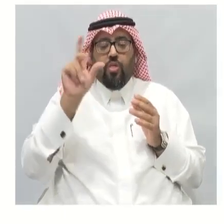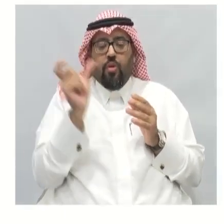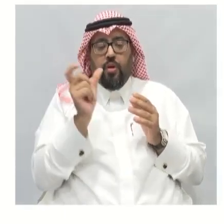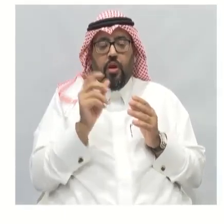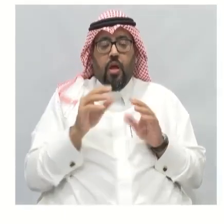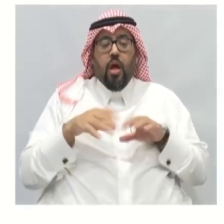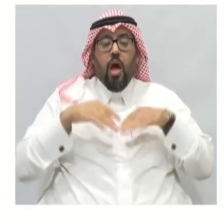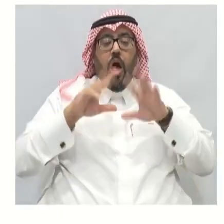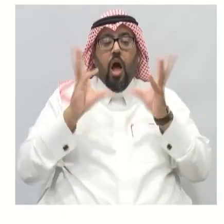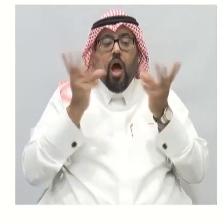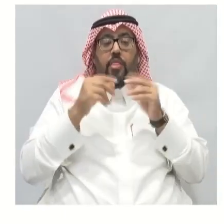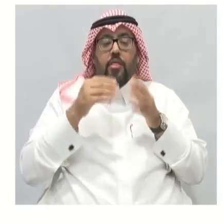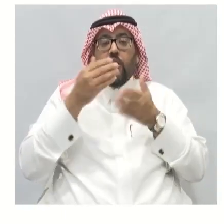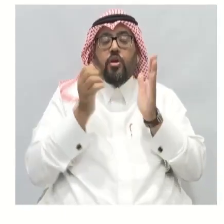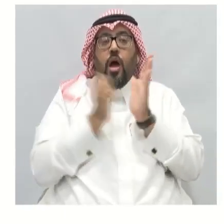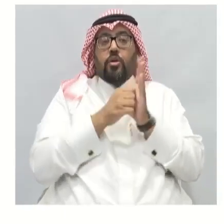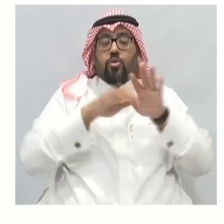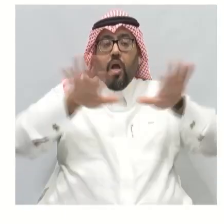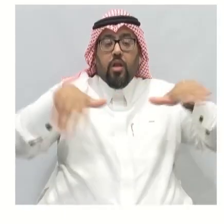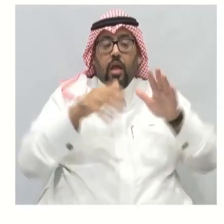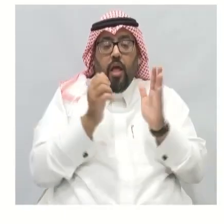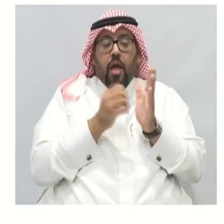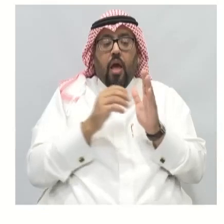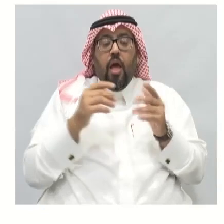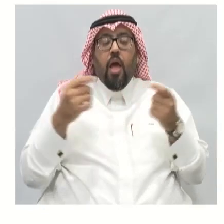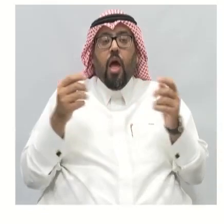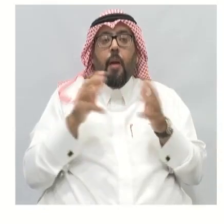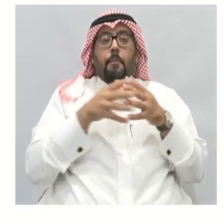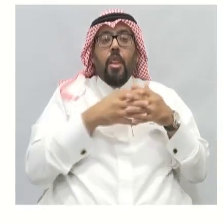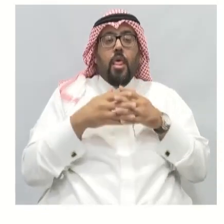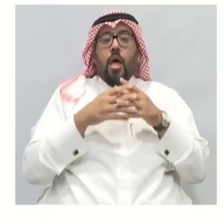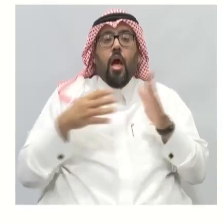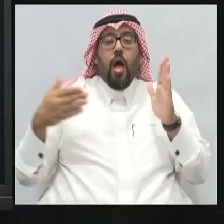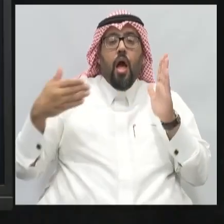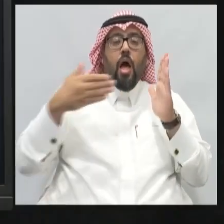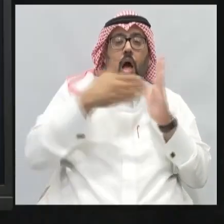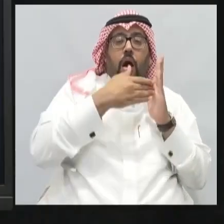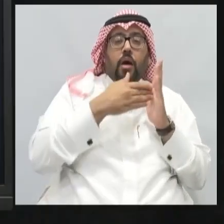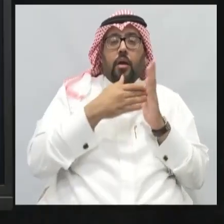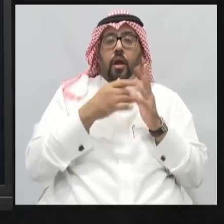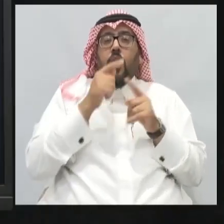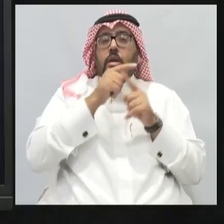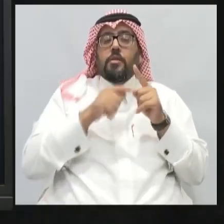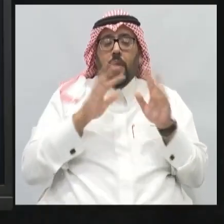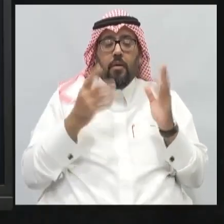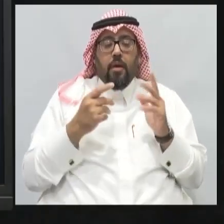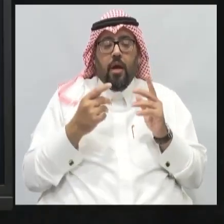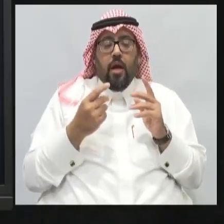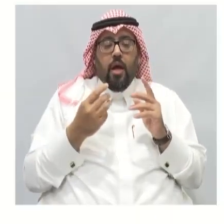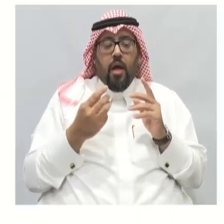يتجاوز عدد السكان في الولايات المتحده الامريكيه حسب اخر الاحصائيات اكثر